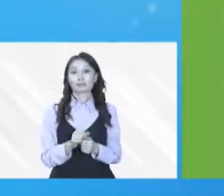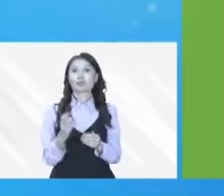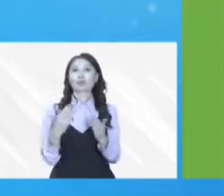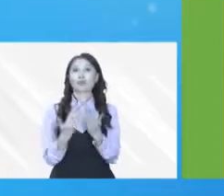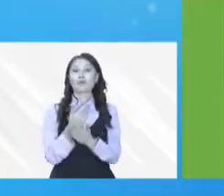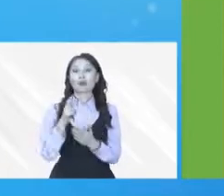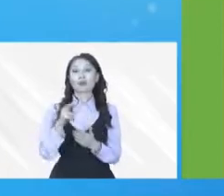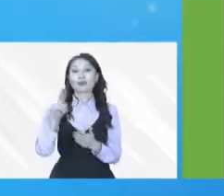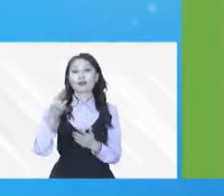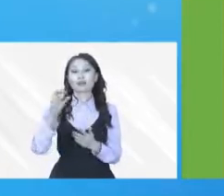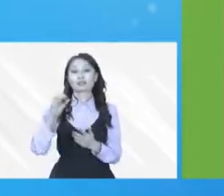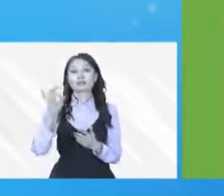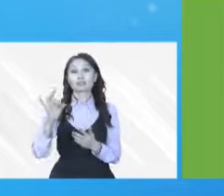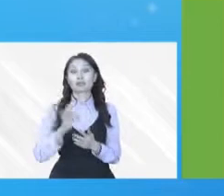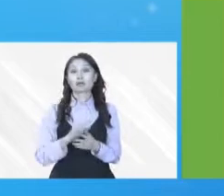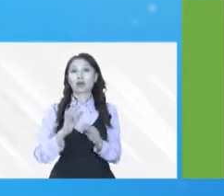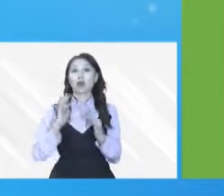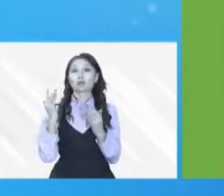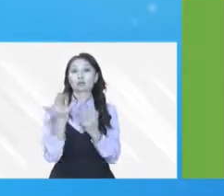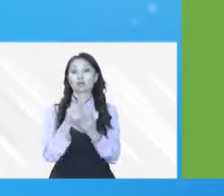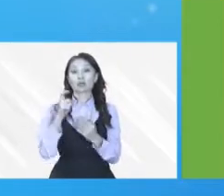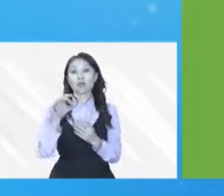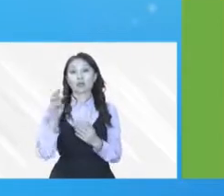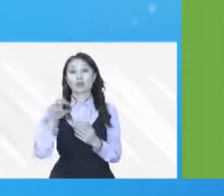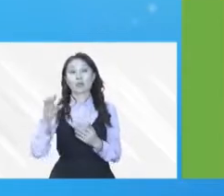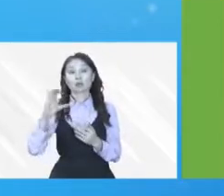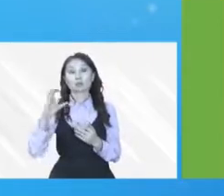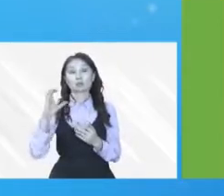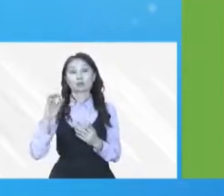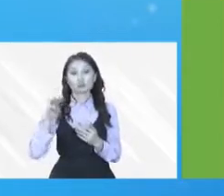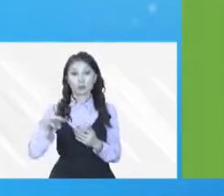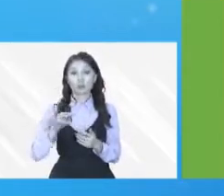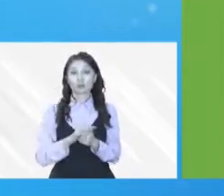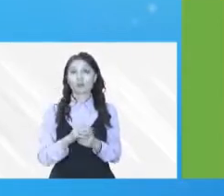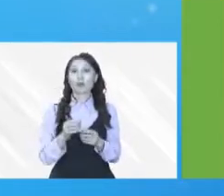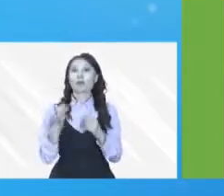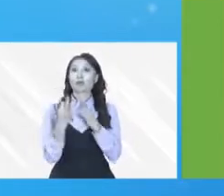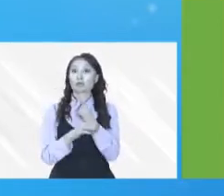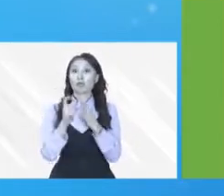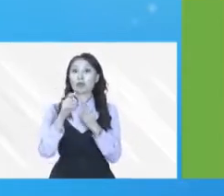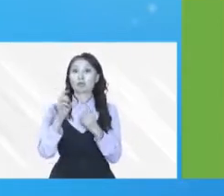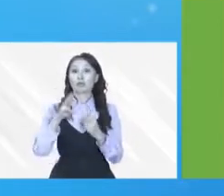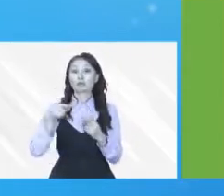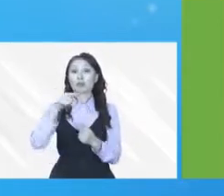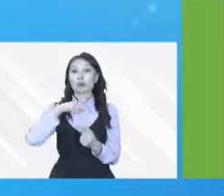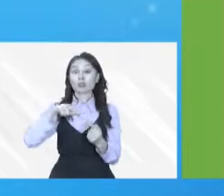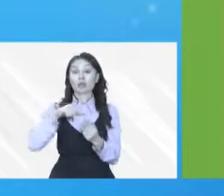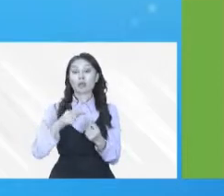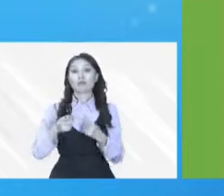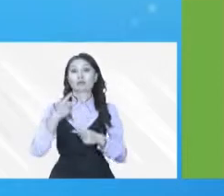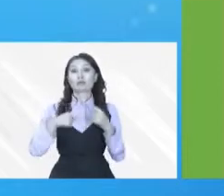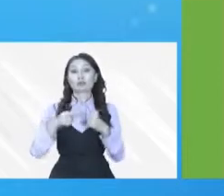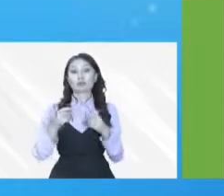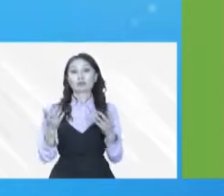Новая ядерная оболочка окружает хромосомы, находящиеся на полюсах клетки. Наконец, хромосомы раскручиваются и